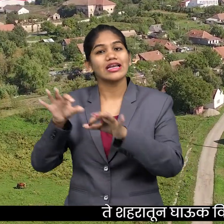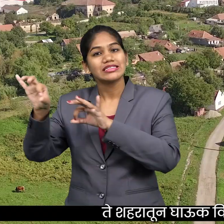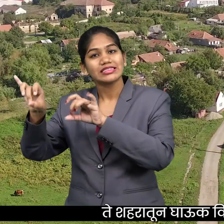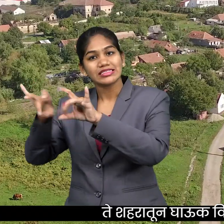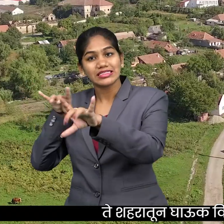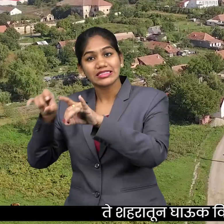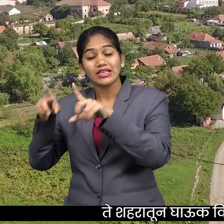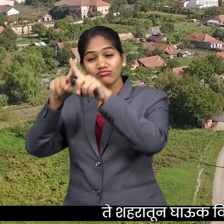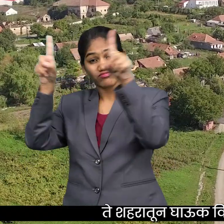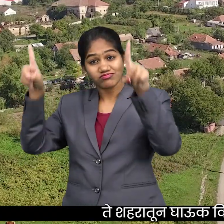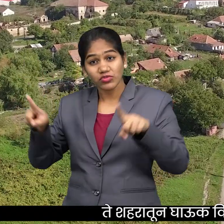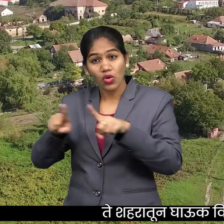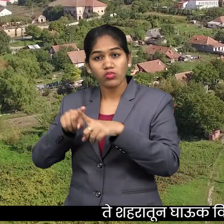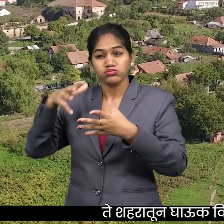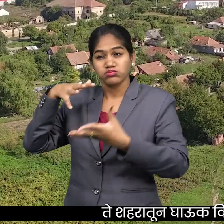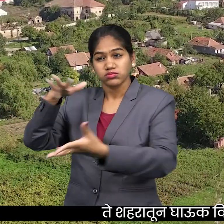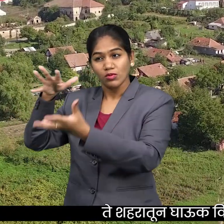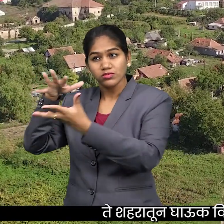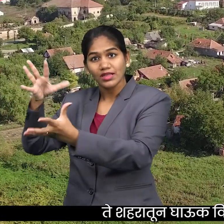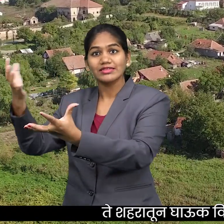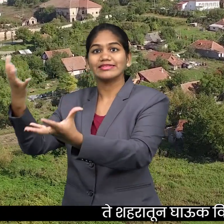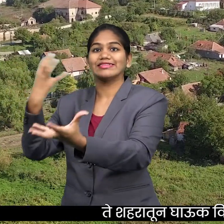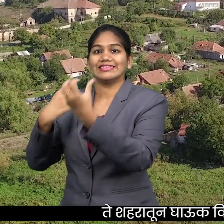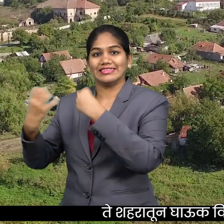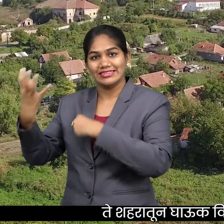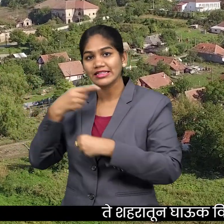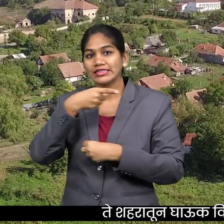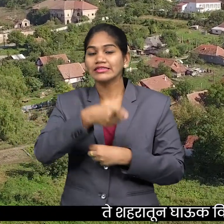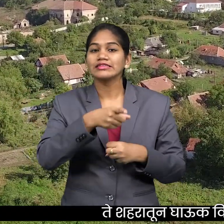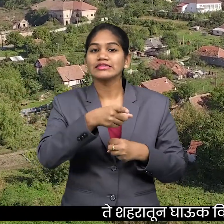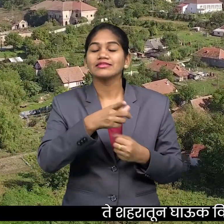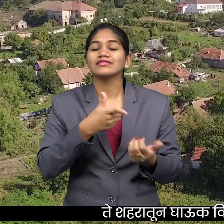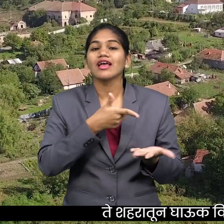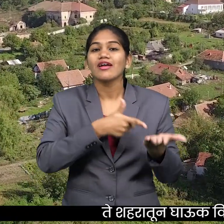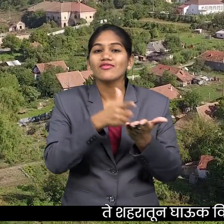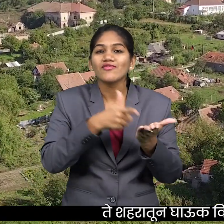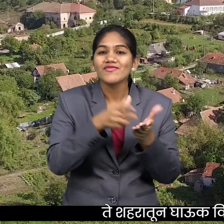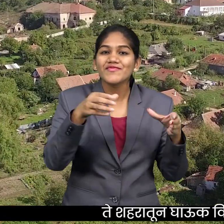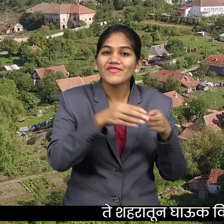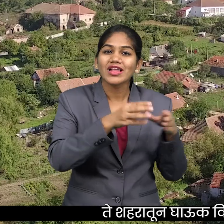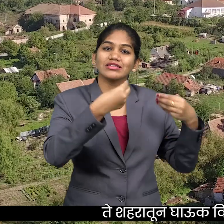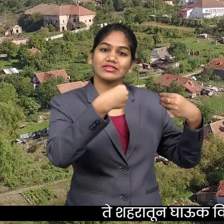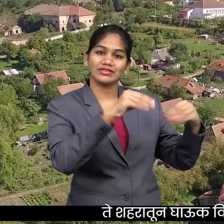ते शहरातून घाऊक विकत घेतात आणि गावात विकतात.